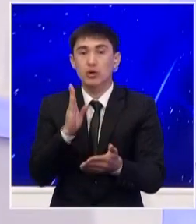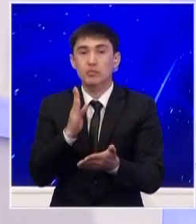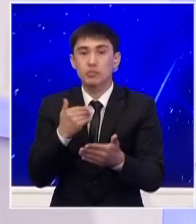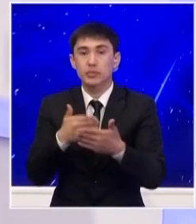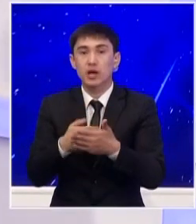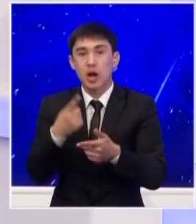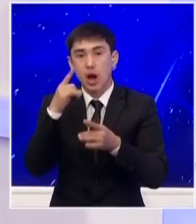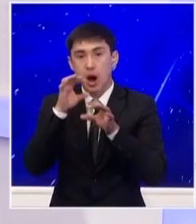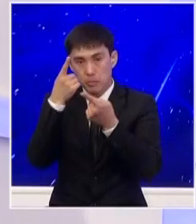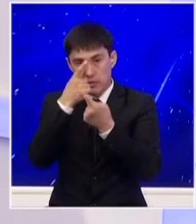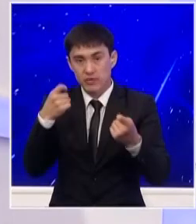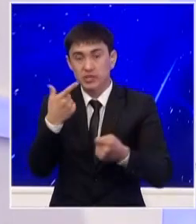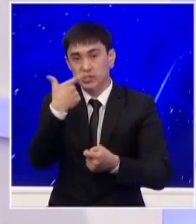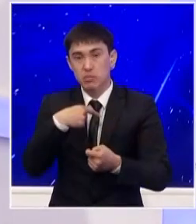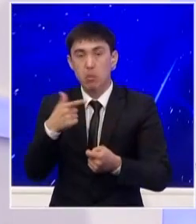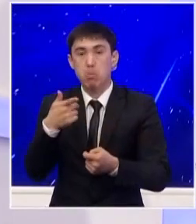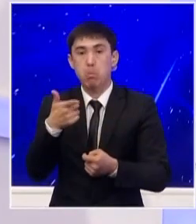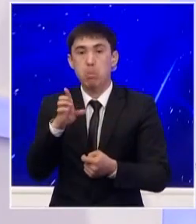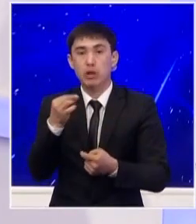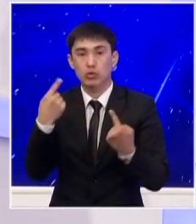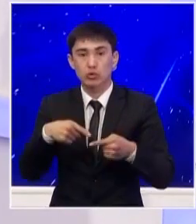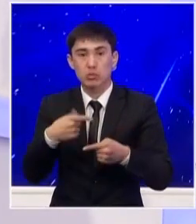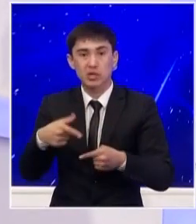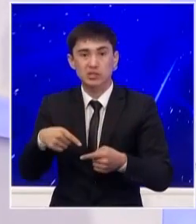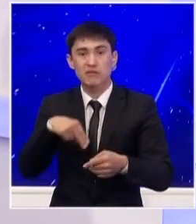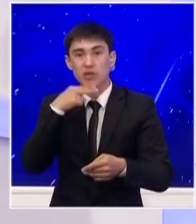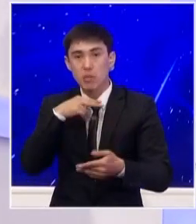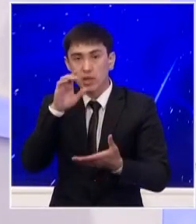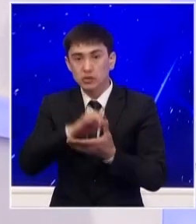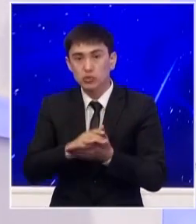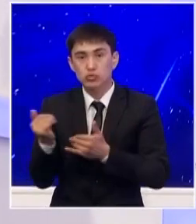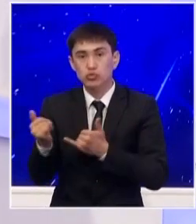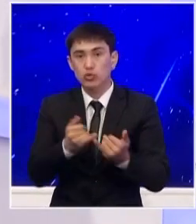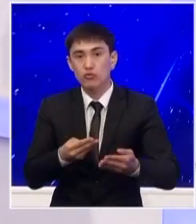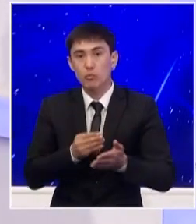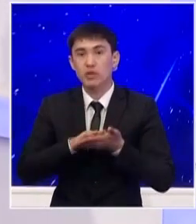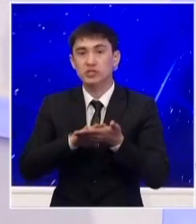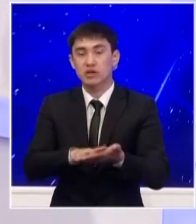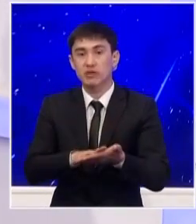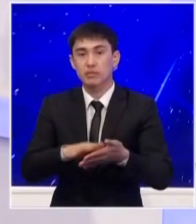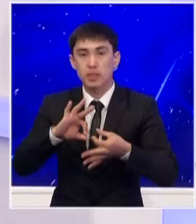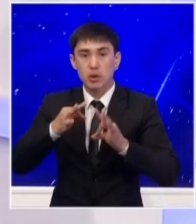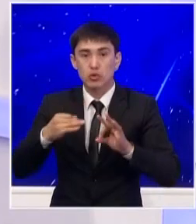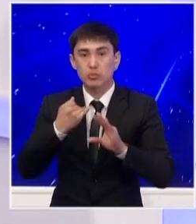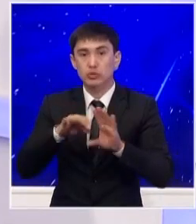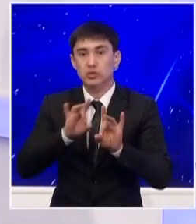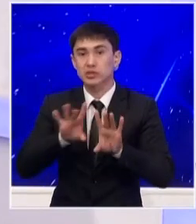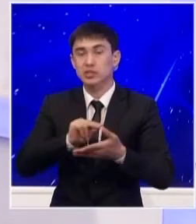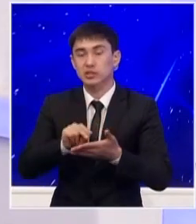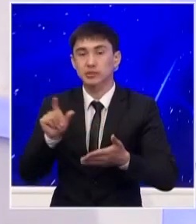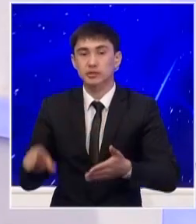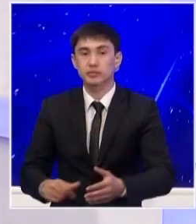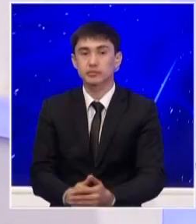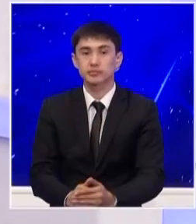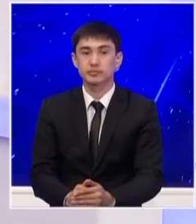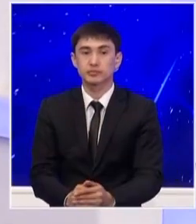перед тем, как объявить себя банкротом, гражданам необходимо внимательно ознакомиться с условиями подачи заявления. Подробнее о них узнавал наш